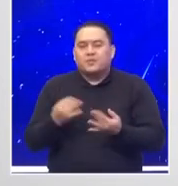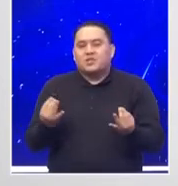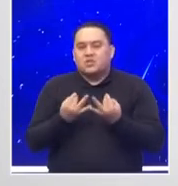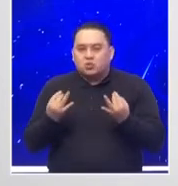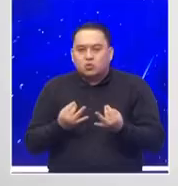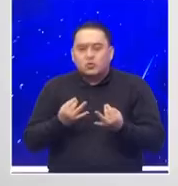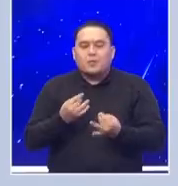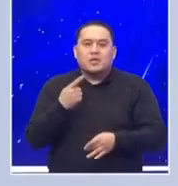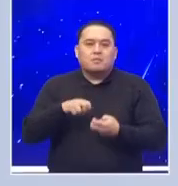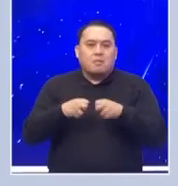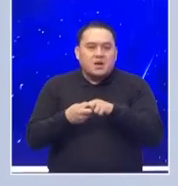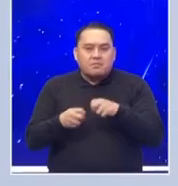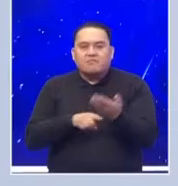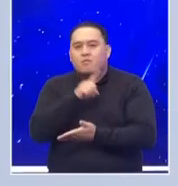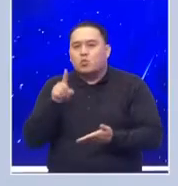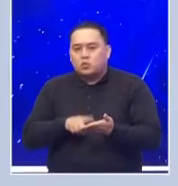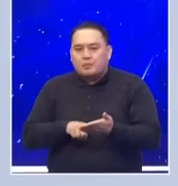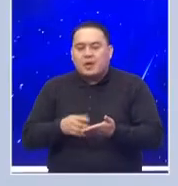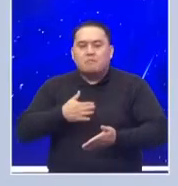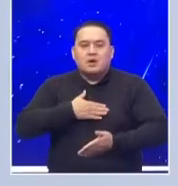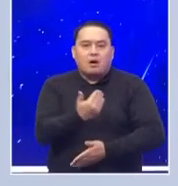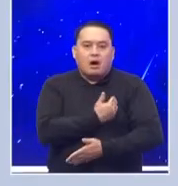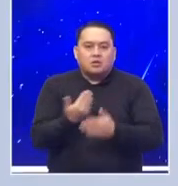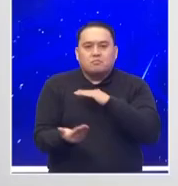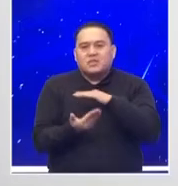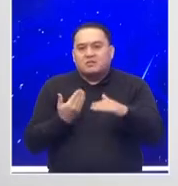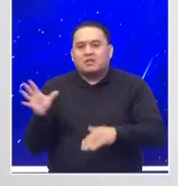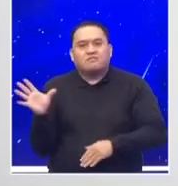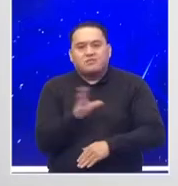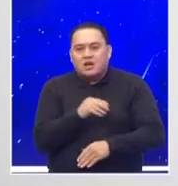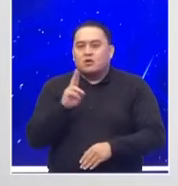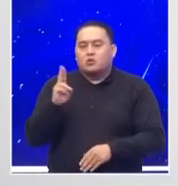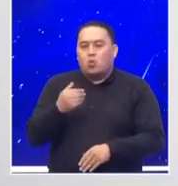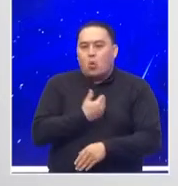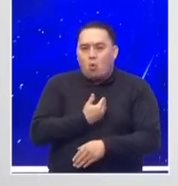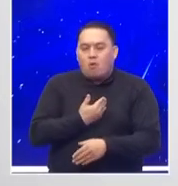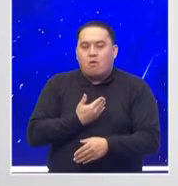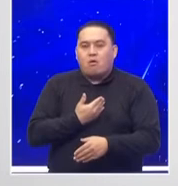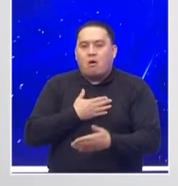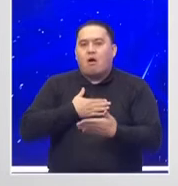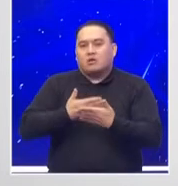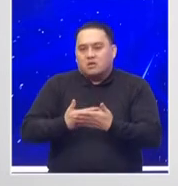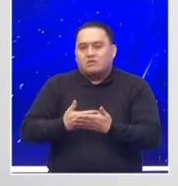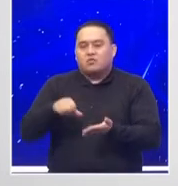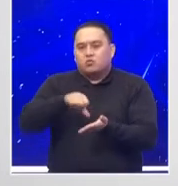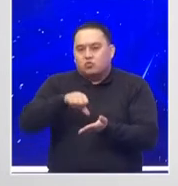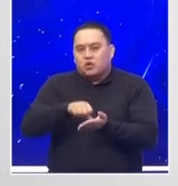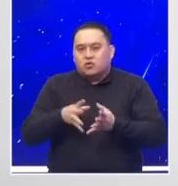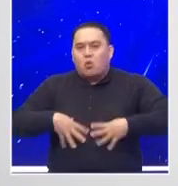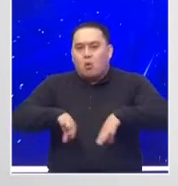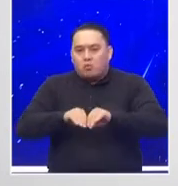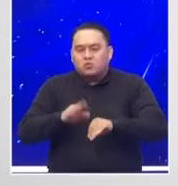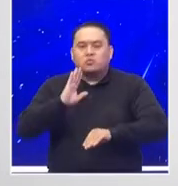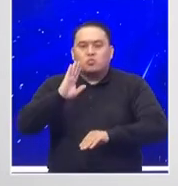вопросам и проблемным вопросам также мы хотим призвать всех в последующем если со стороны скажем жители